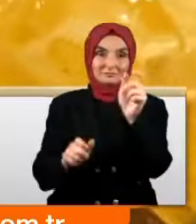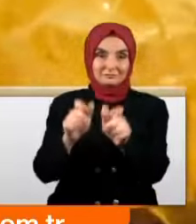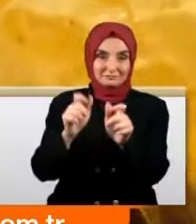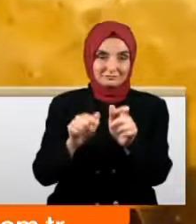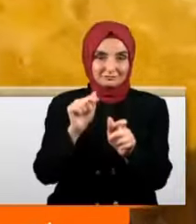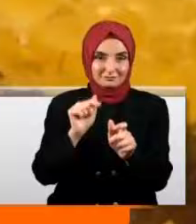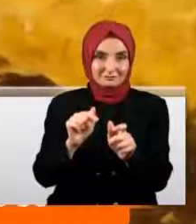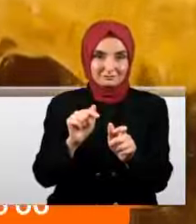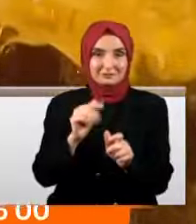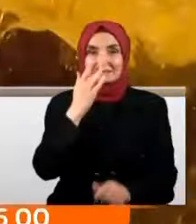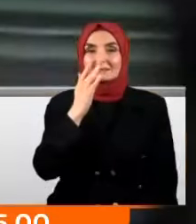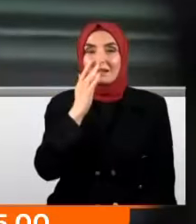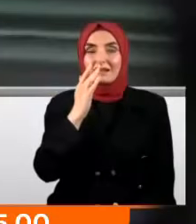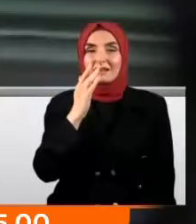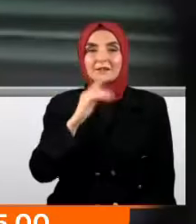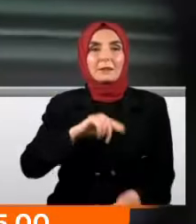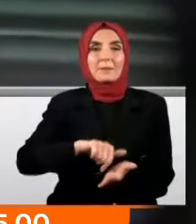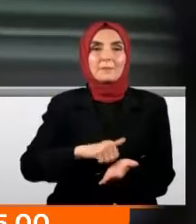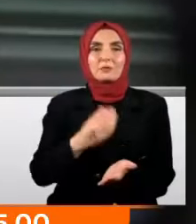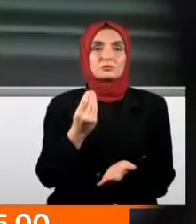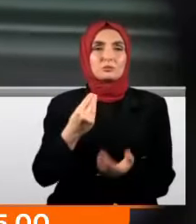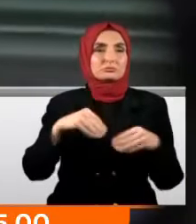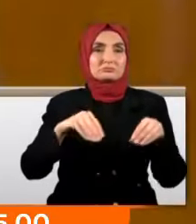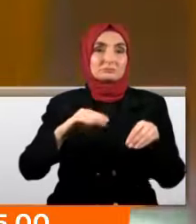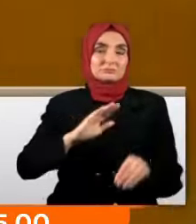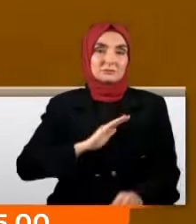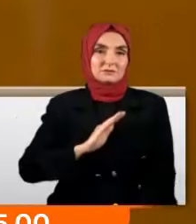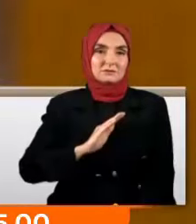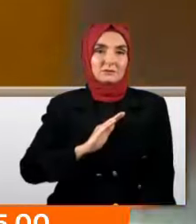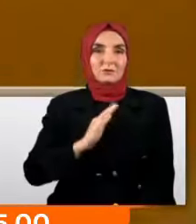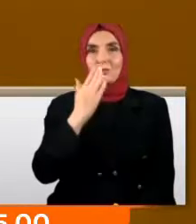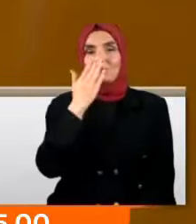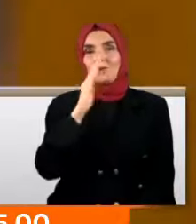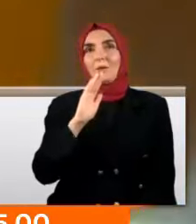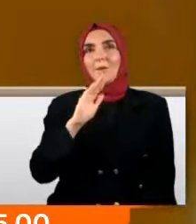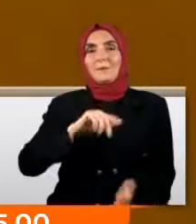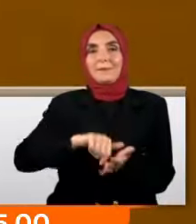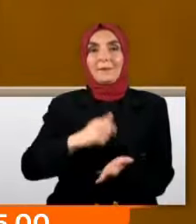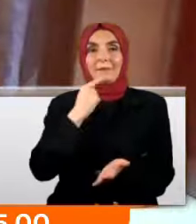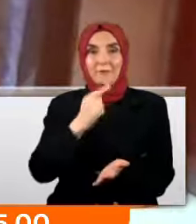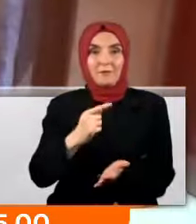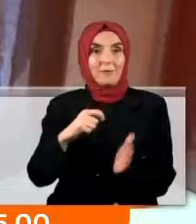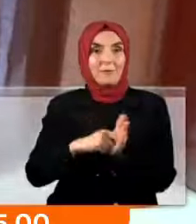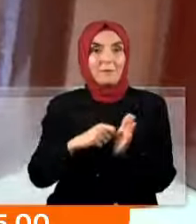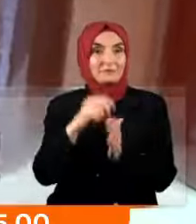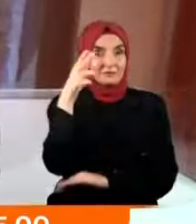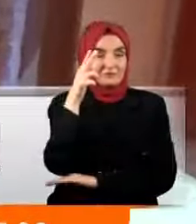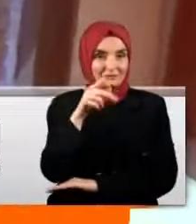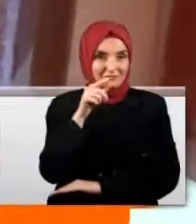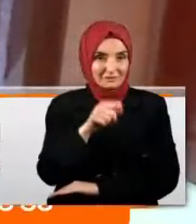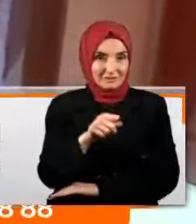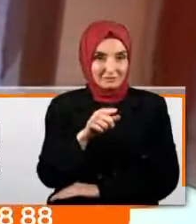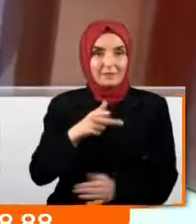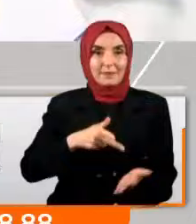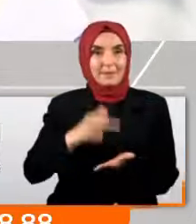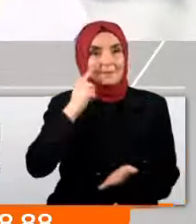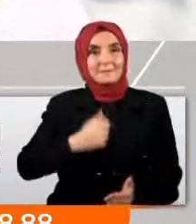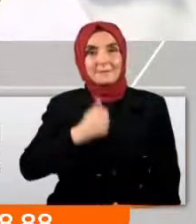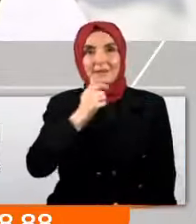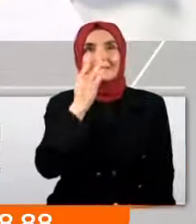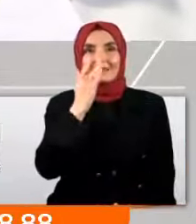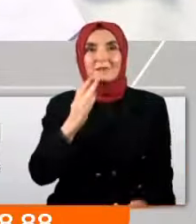eden sahte ballarla dolu. Öyle ki doğal bal ürettiğini iddia eden birçok marka Tarım Orman Bakanlığı'nın hileli ürünler sayfasında liste başı.